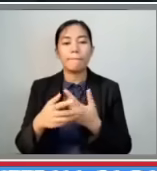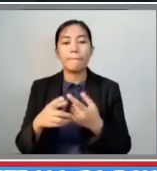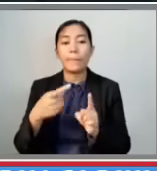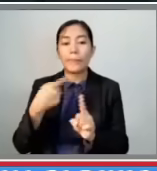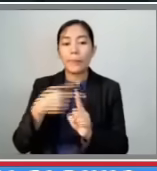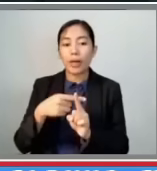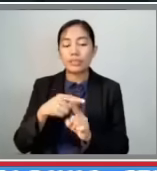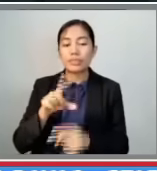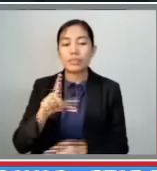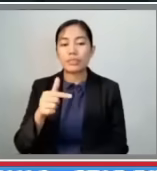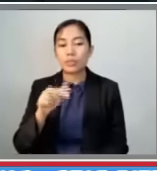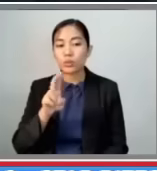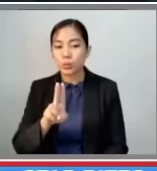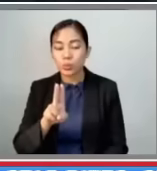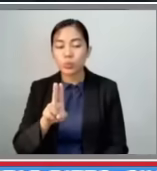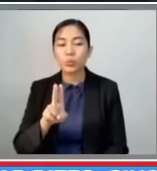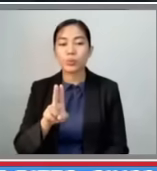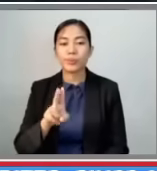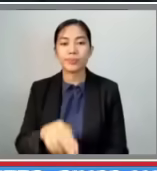units ng